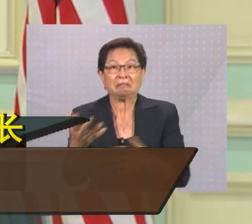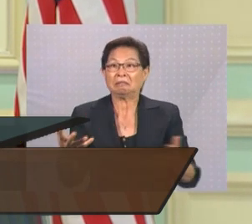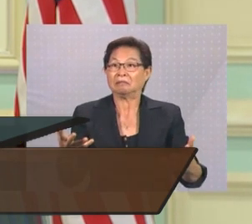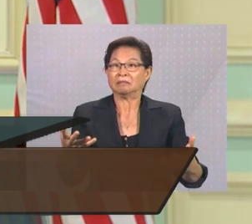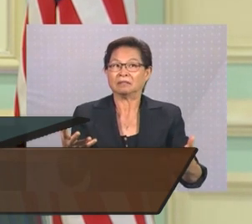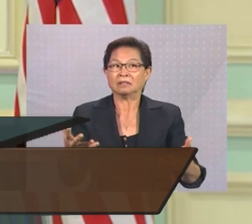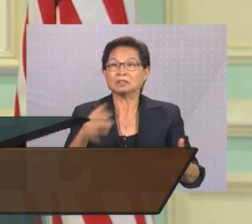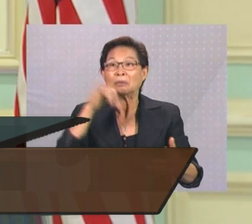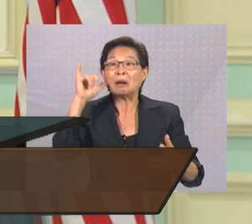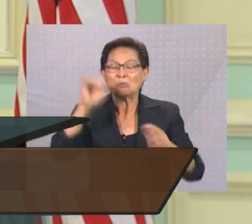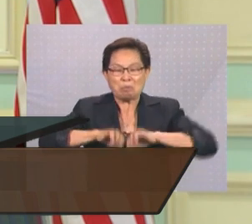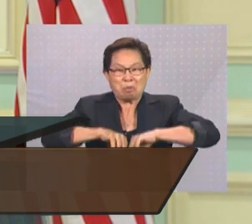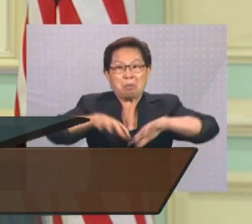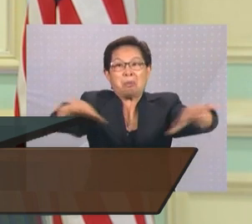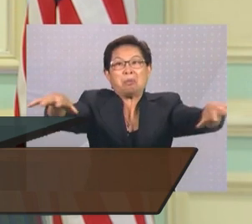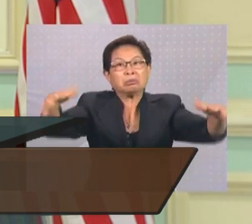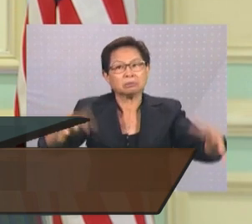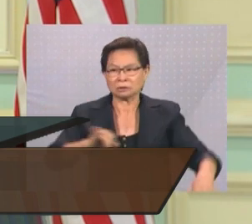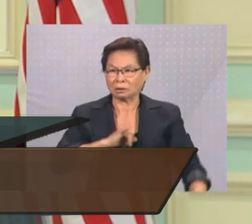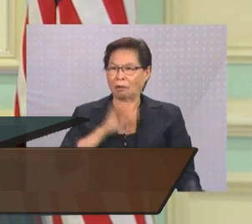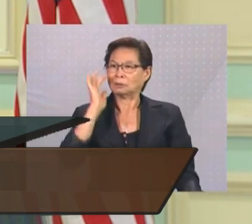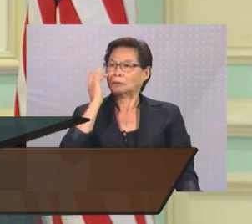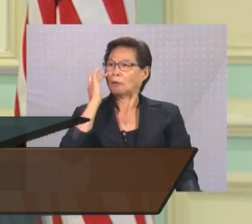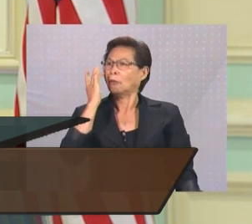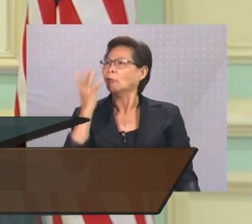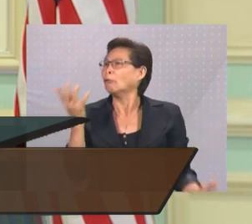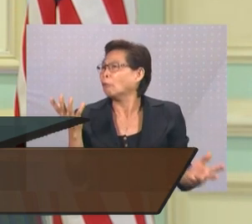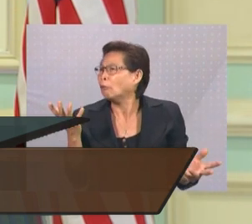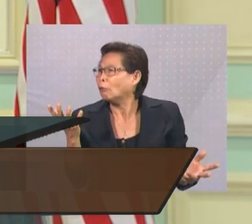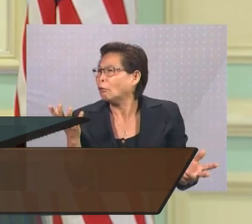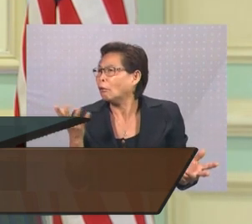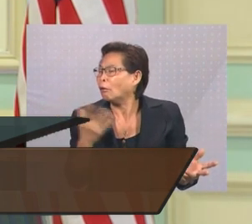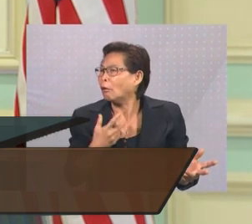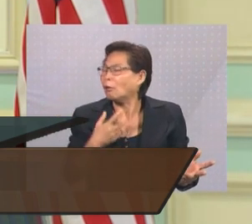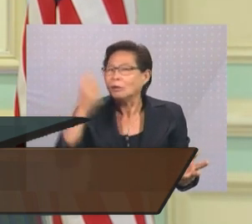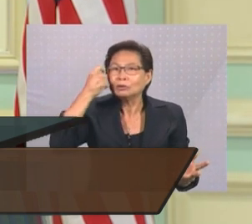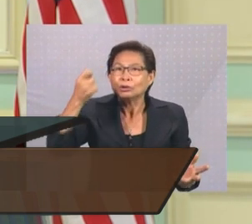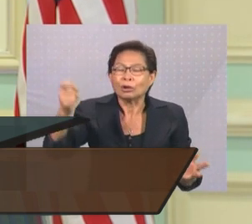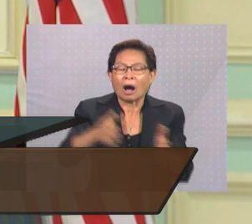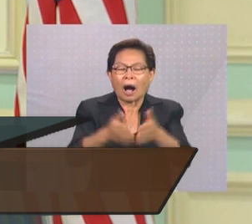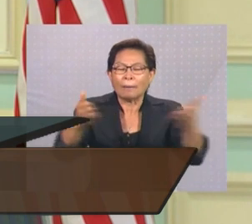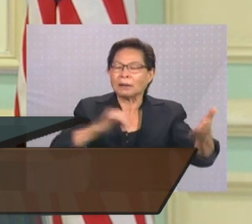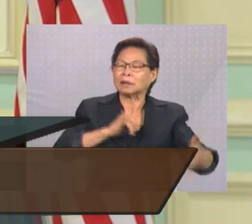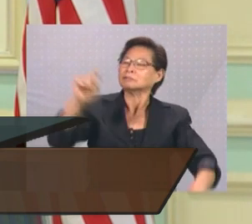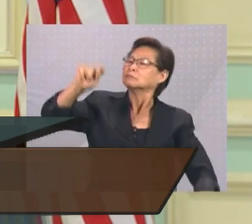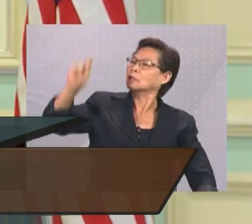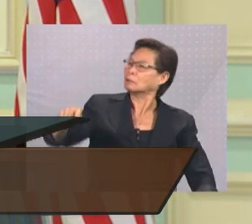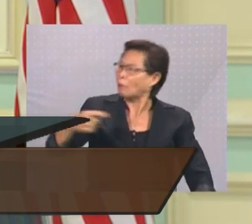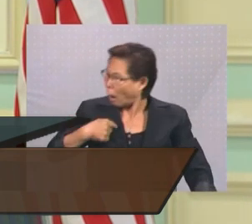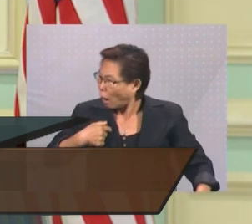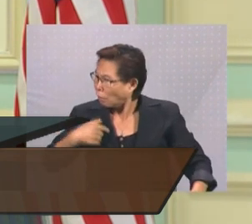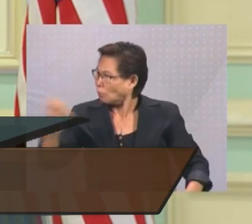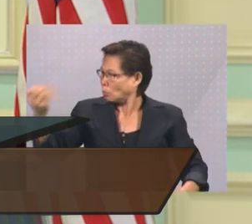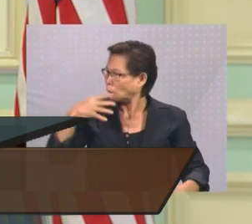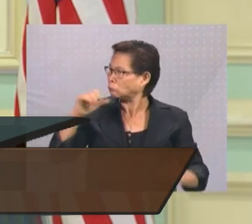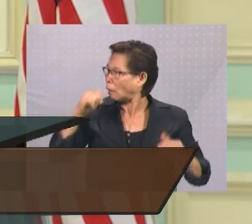saya bawakan malam. Saya pun tak tahu. Saya check dengan setiausaha khabar saya, dia pun kata tidak ada,